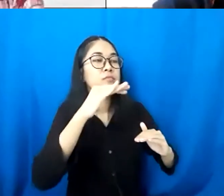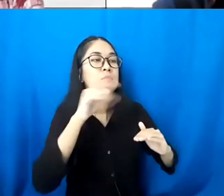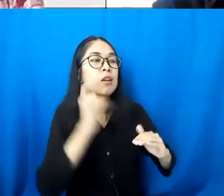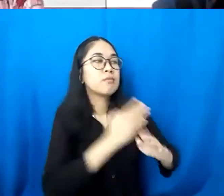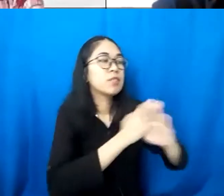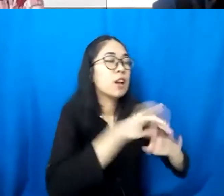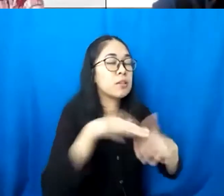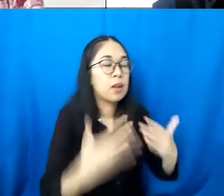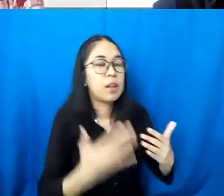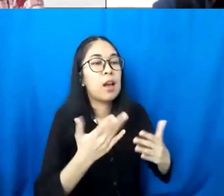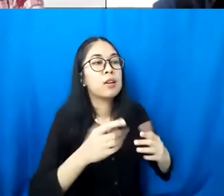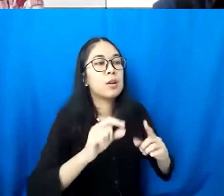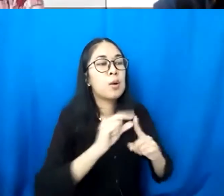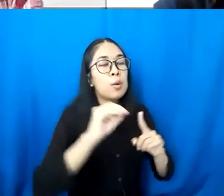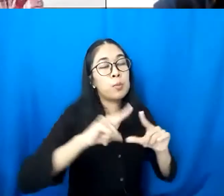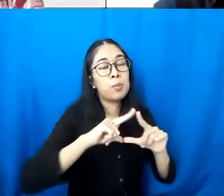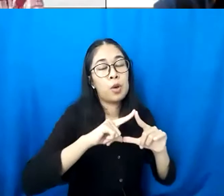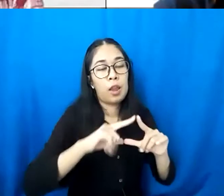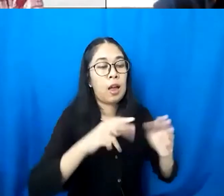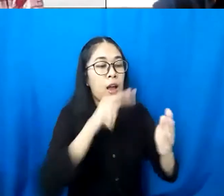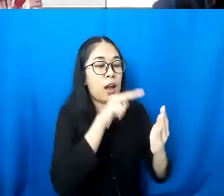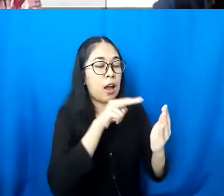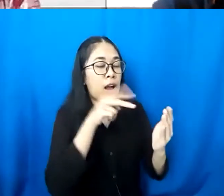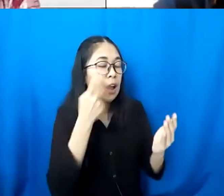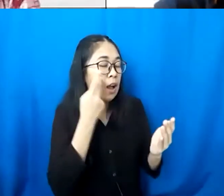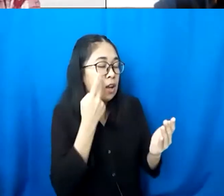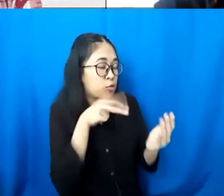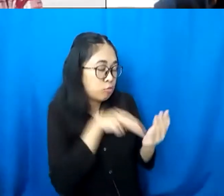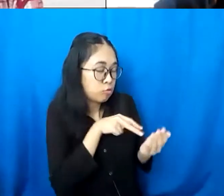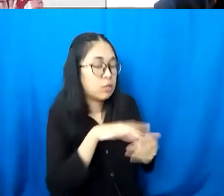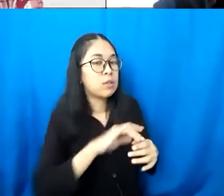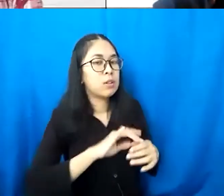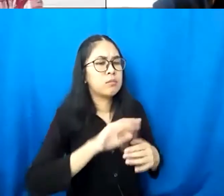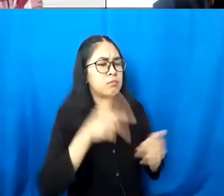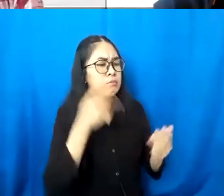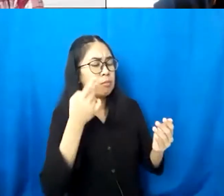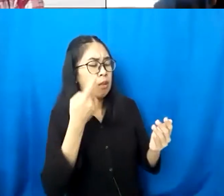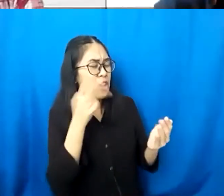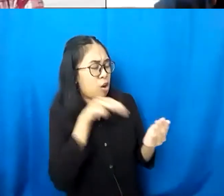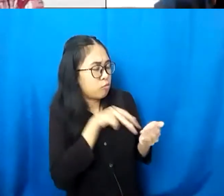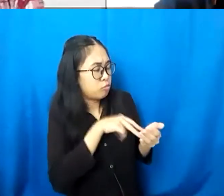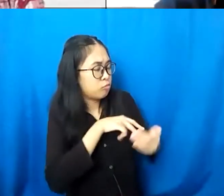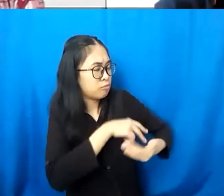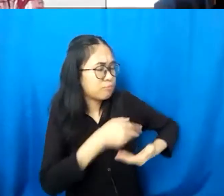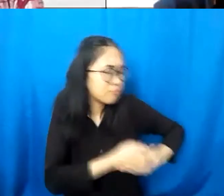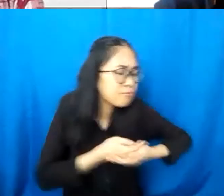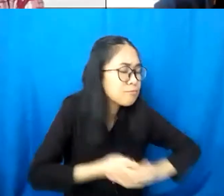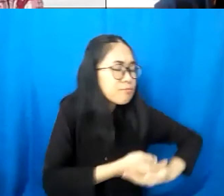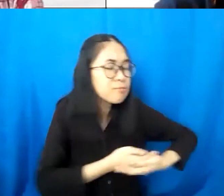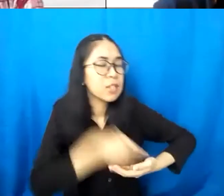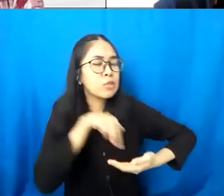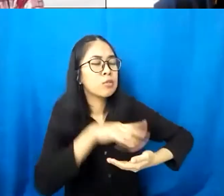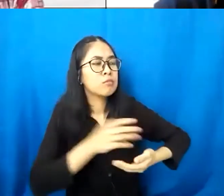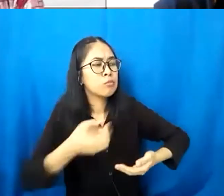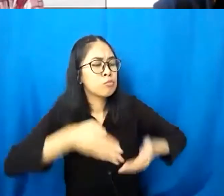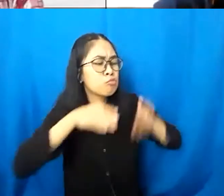ya. Dan pola asuh ini memang bukan cuma tugasnya ibu, tapi juga tugasnya suami. Kita tahu yang namanya orang tua itu kan